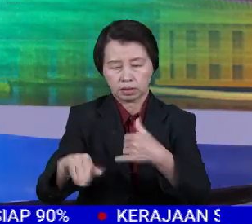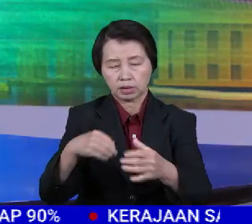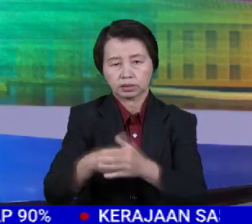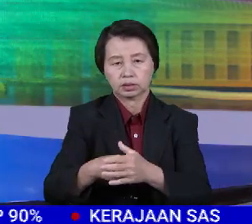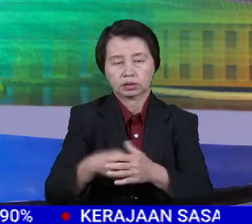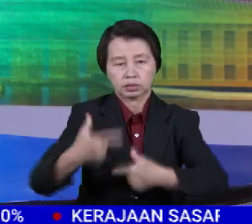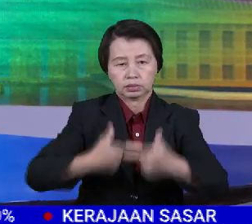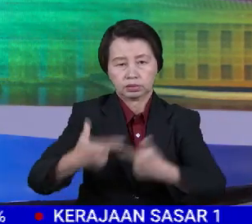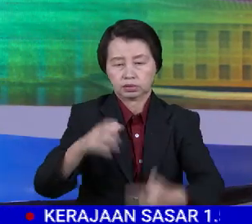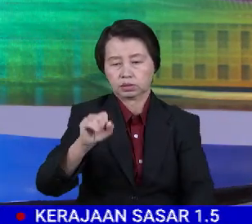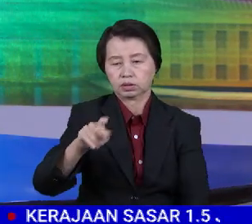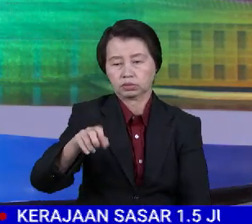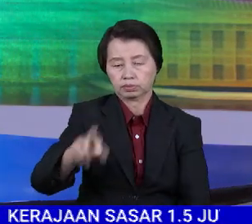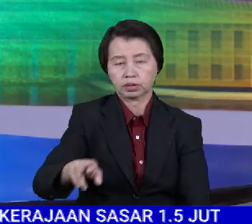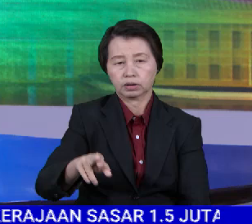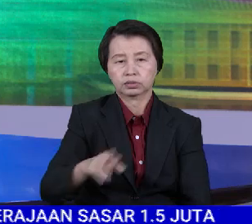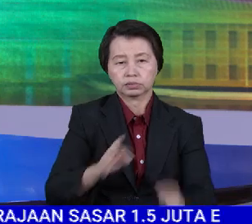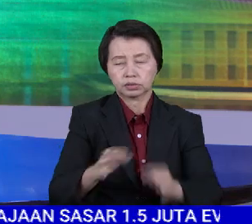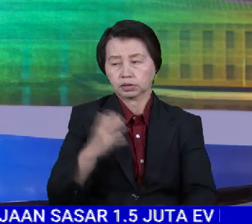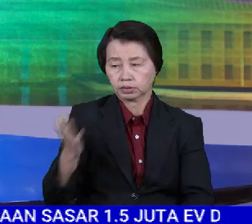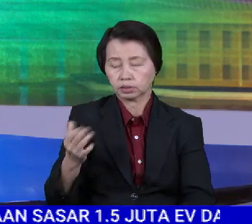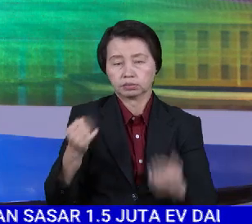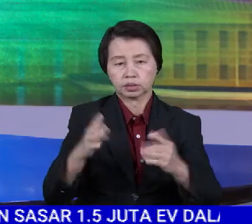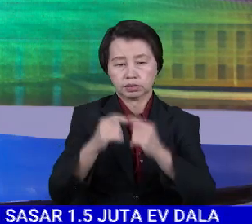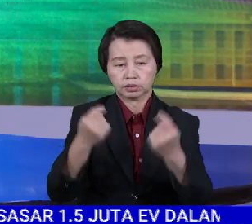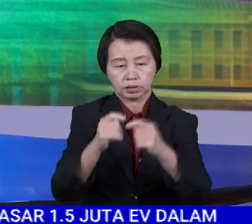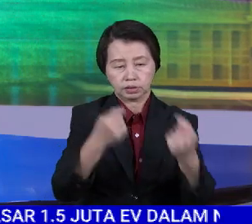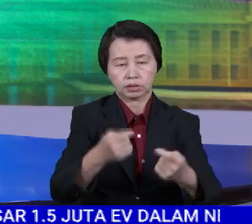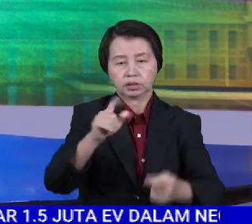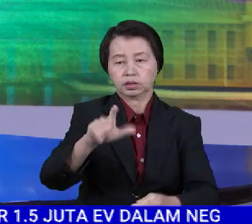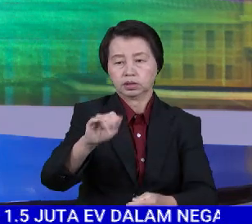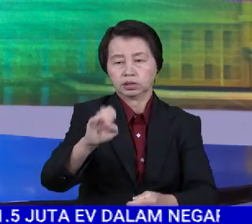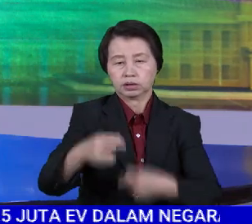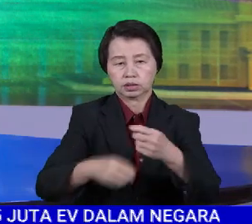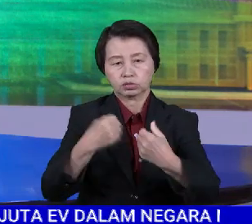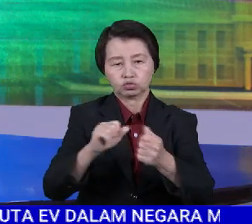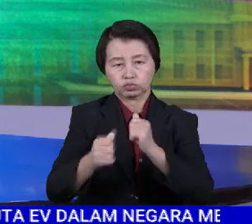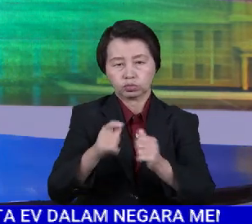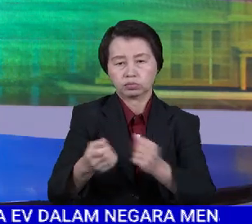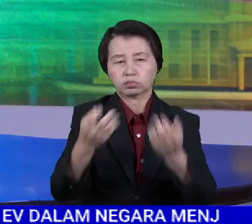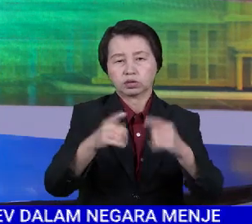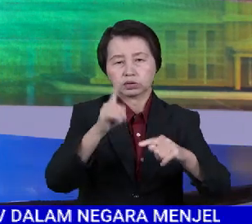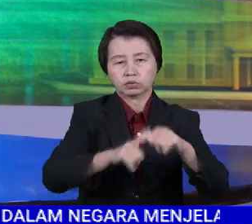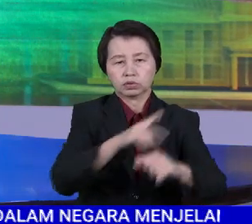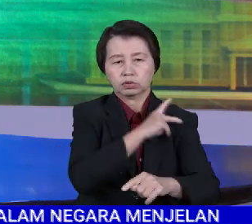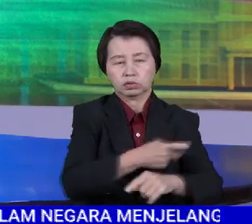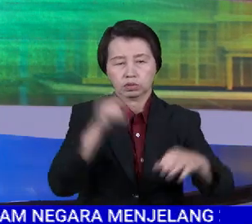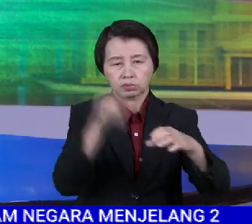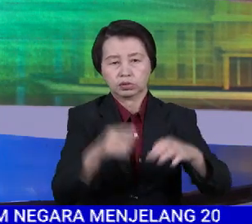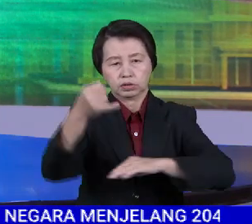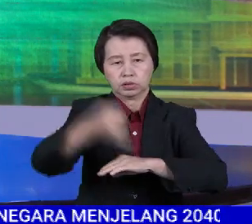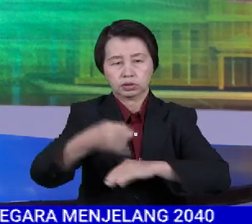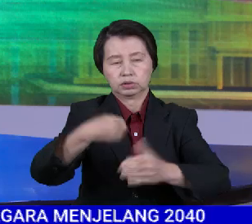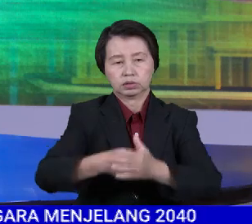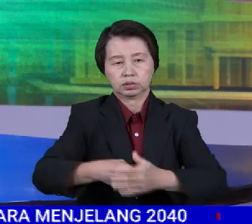saingan Liga Super musim ini jelas beliau kebanyakan pasukan Liga Super dilihat lebih bergantung pada kudrat penyerang import